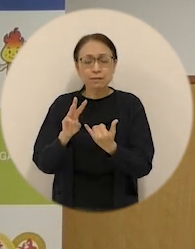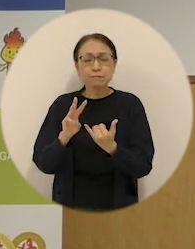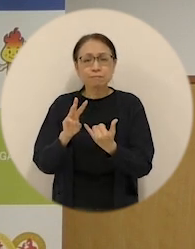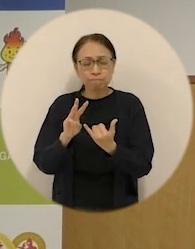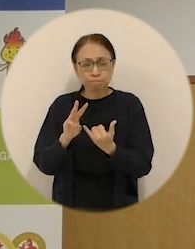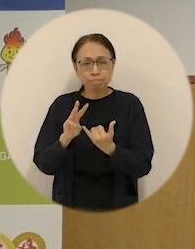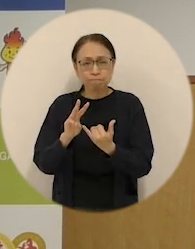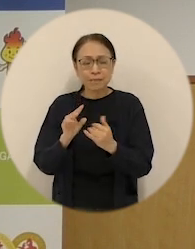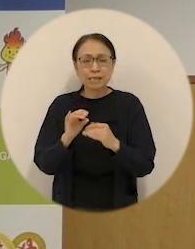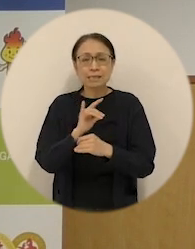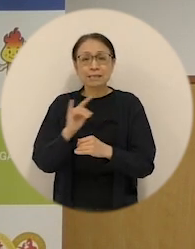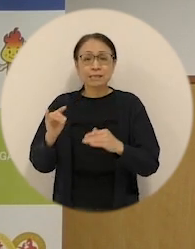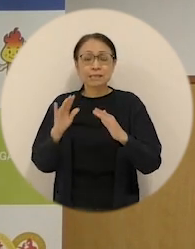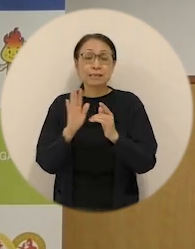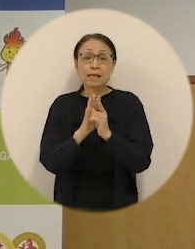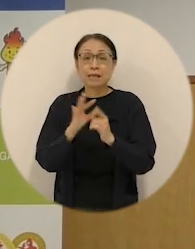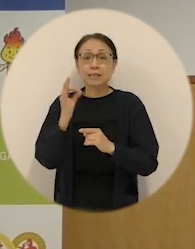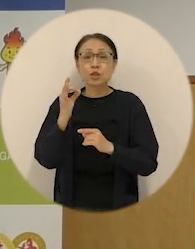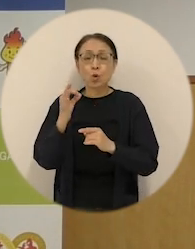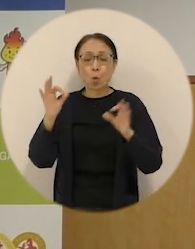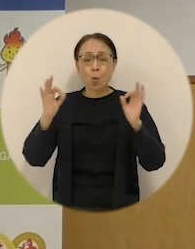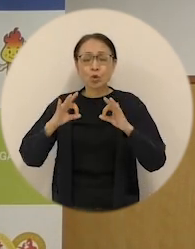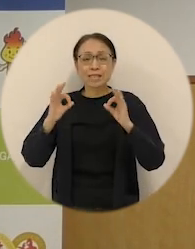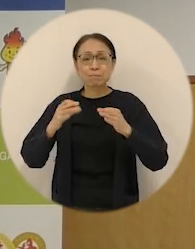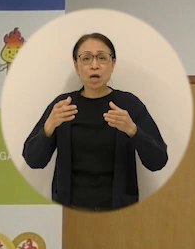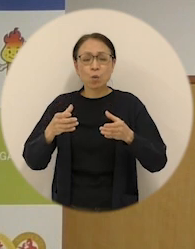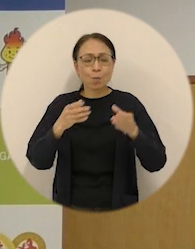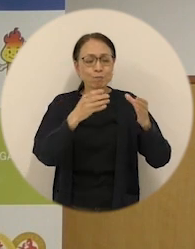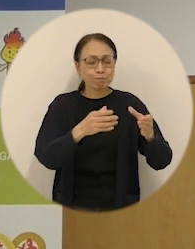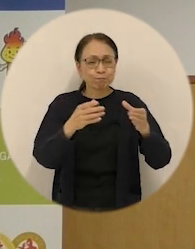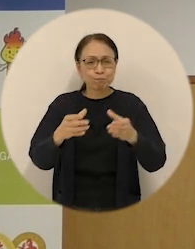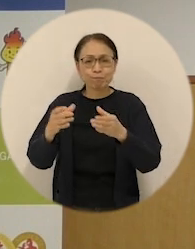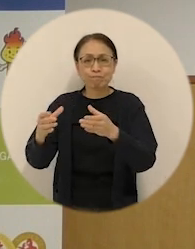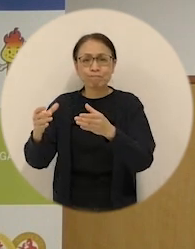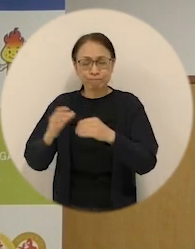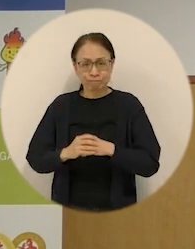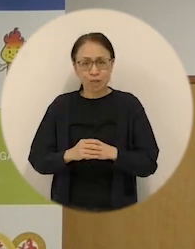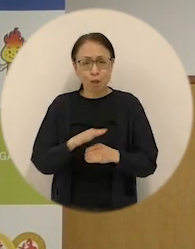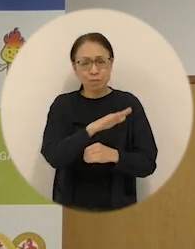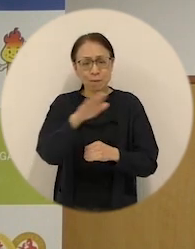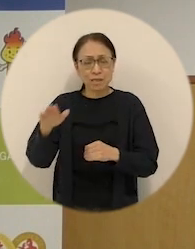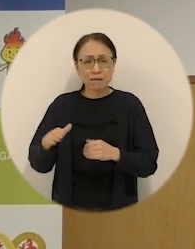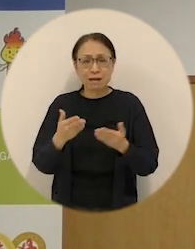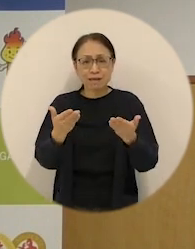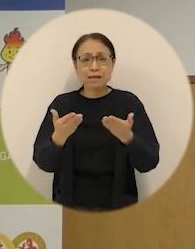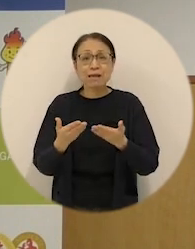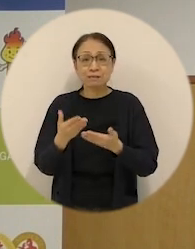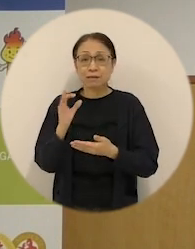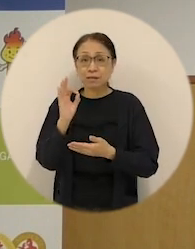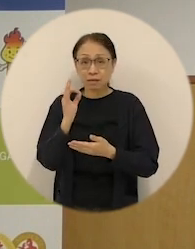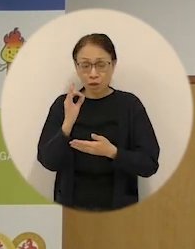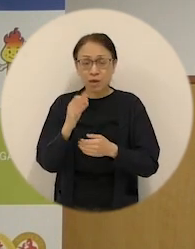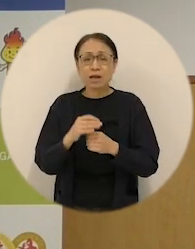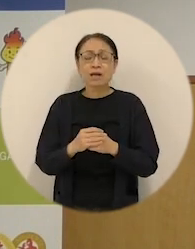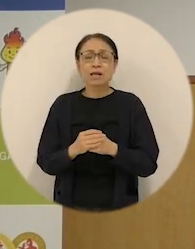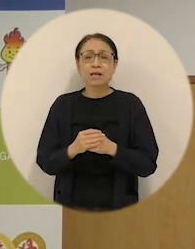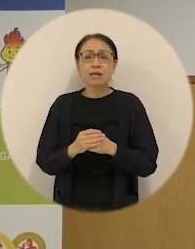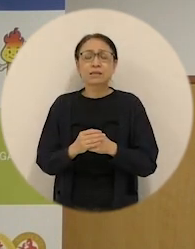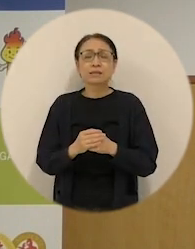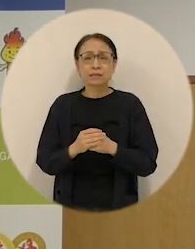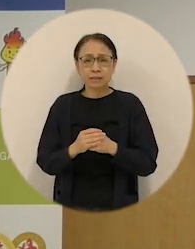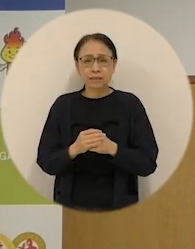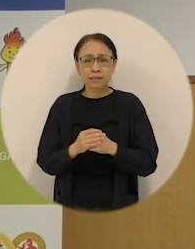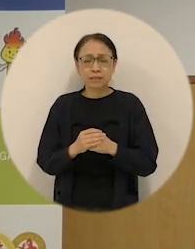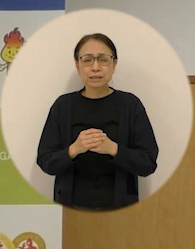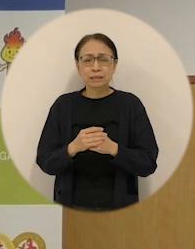義援金の募金箱を設置しております。皆様から寄せられました義援金につきましては、被災地の方